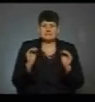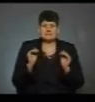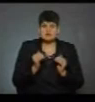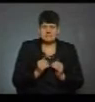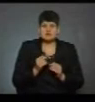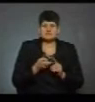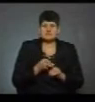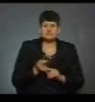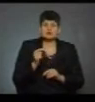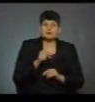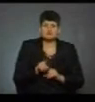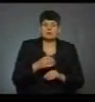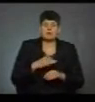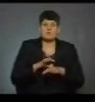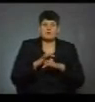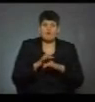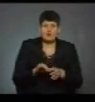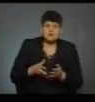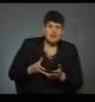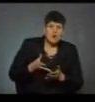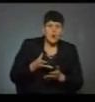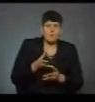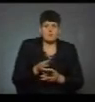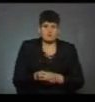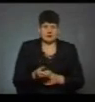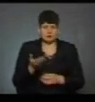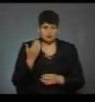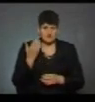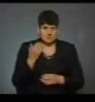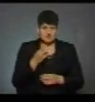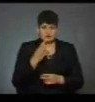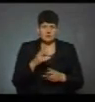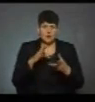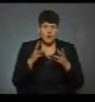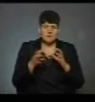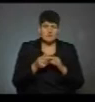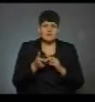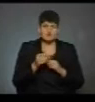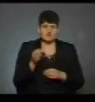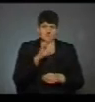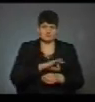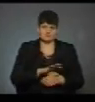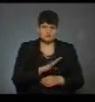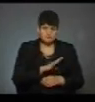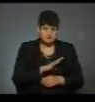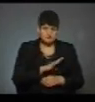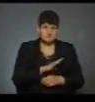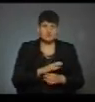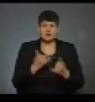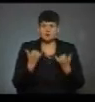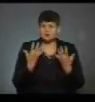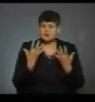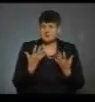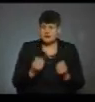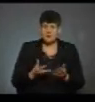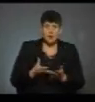внаслідок того, що ми проводили оплату, як і всі мешканці раніше, виходячи з об'єму газу, який ми спожили. На сьогоднішній день